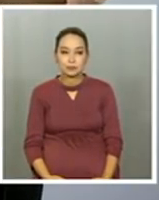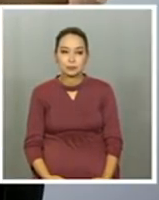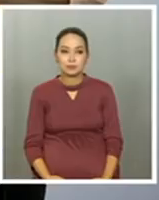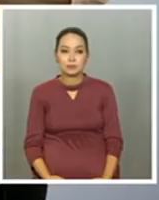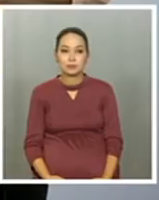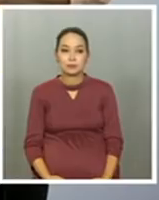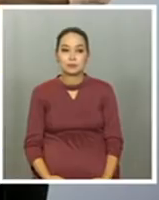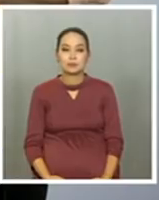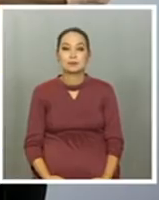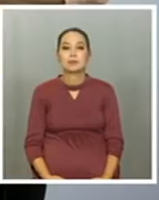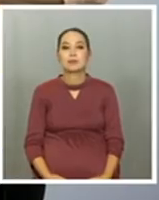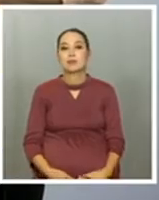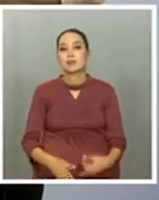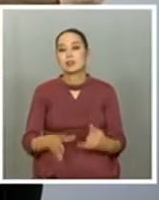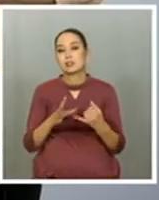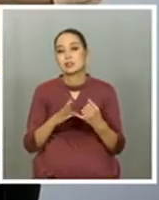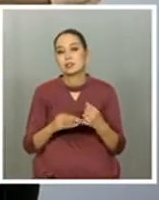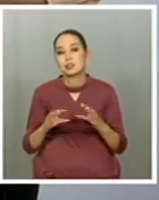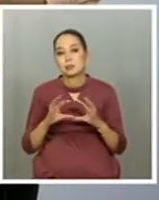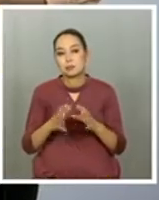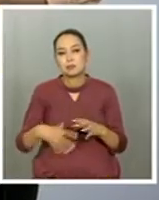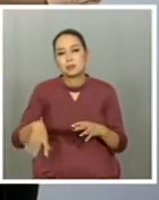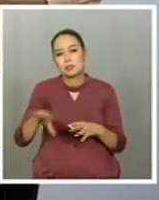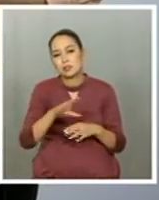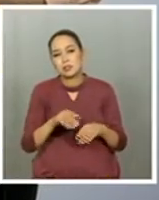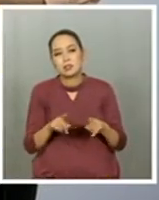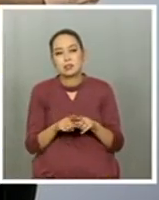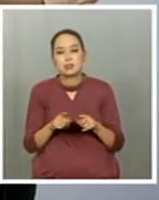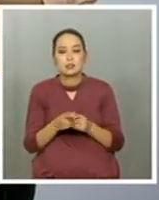Жер бетіндегі барлық ағзалар бір тұтас құрылым.